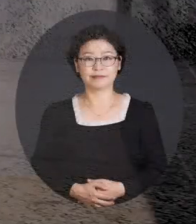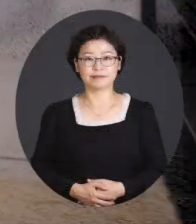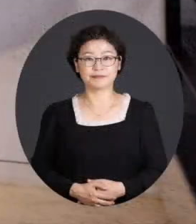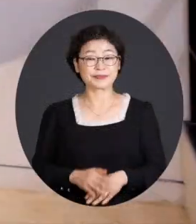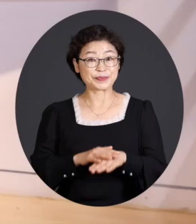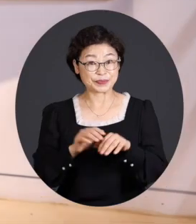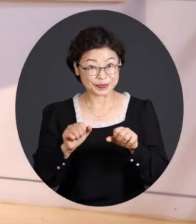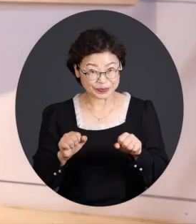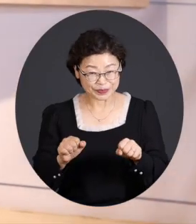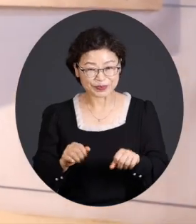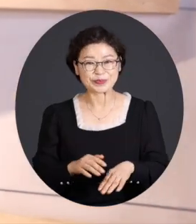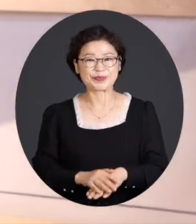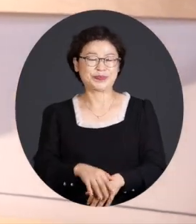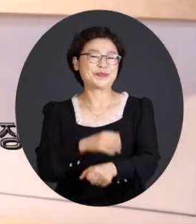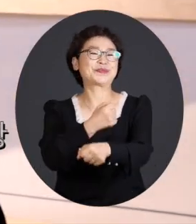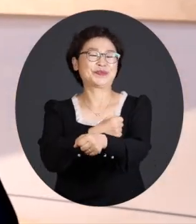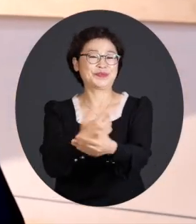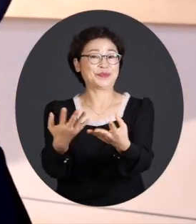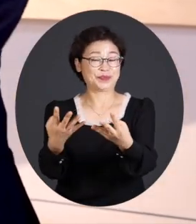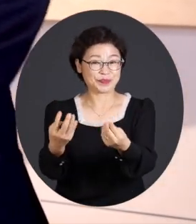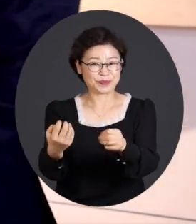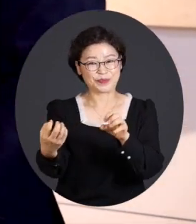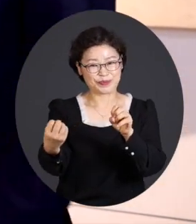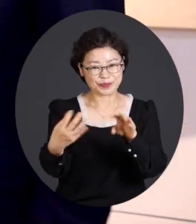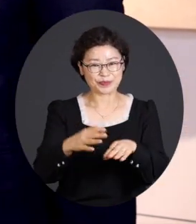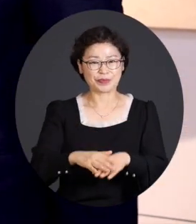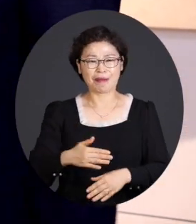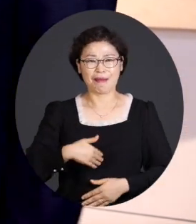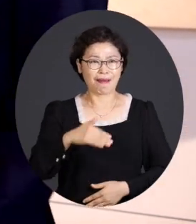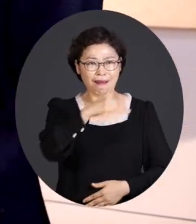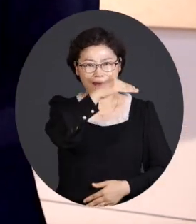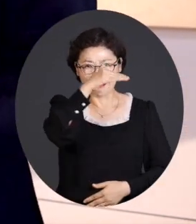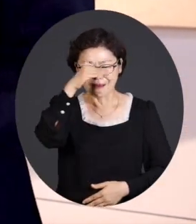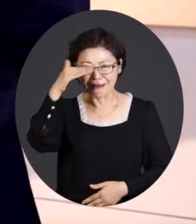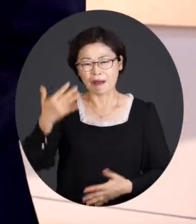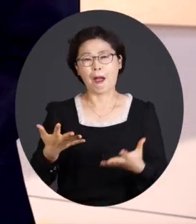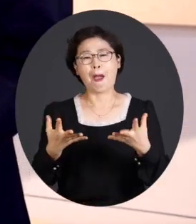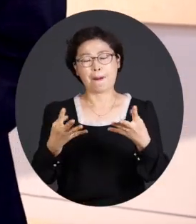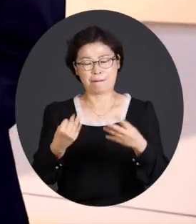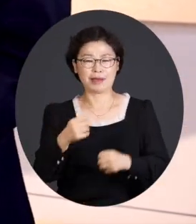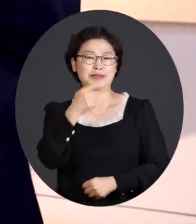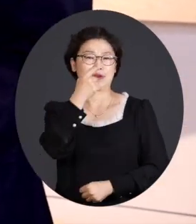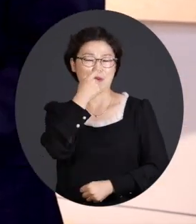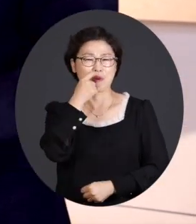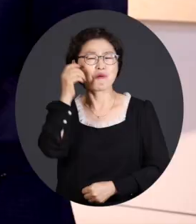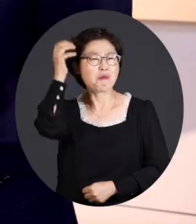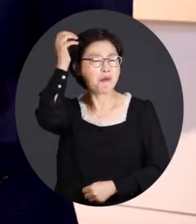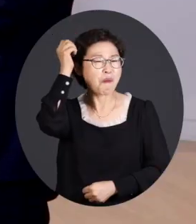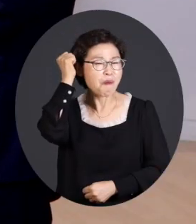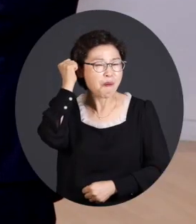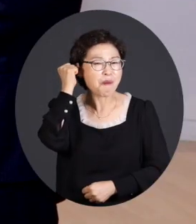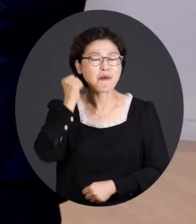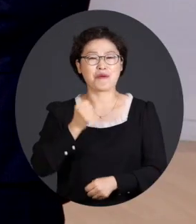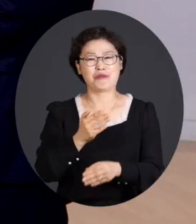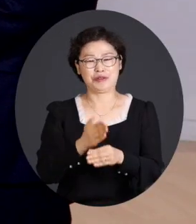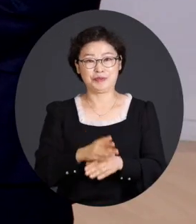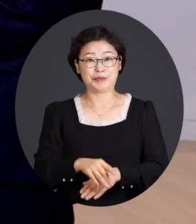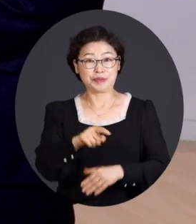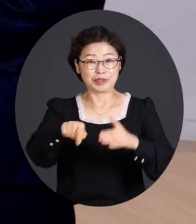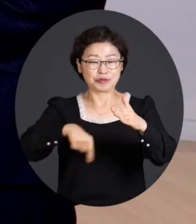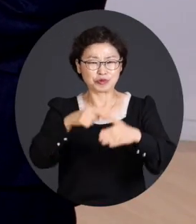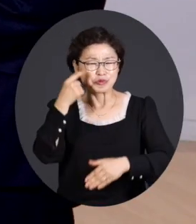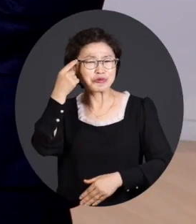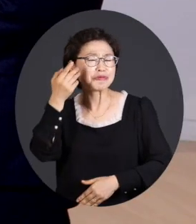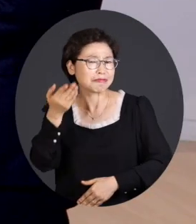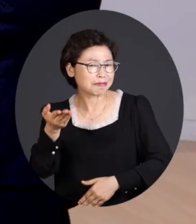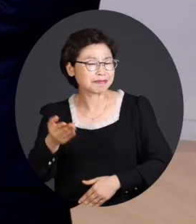안녕하세요, 이사장님. 아이고, 수고하셨습니다. 네, 제가 지금 둘러보면서 참 많은 걸 배우고 또 익히고 있는데요. 그 중에서 좀 질문이